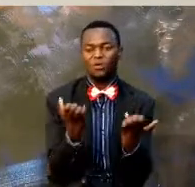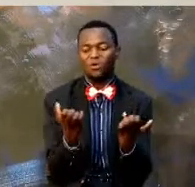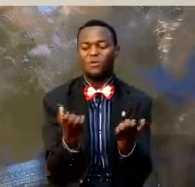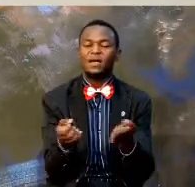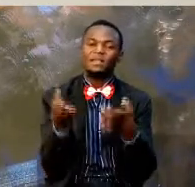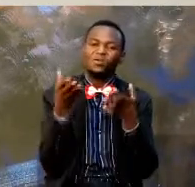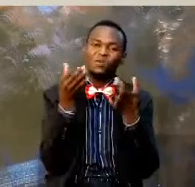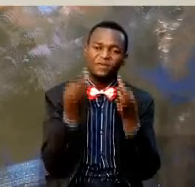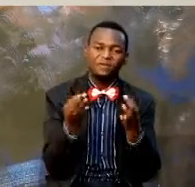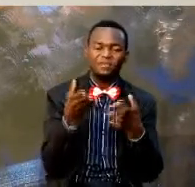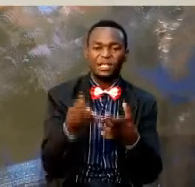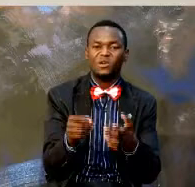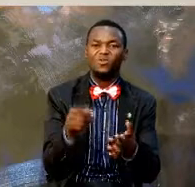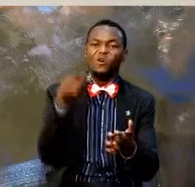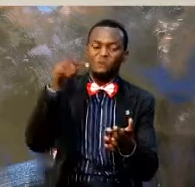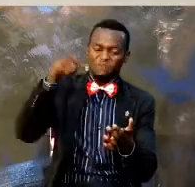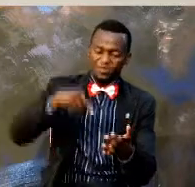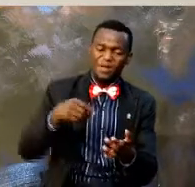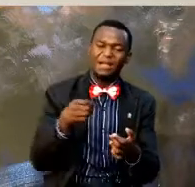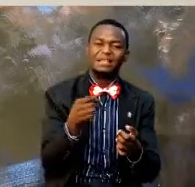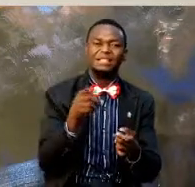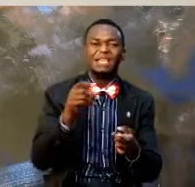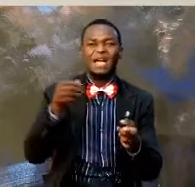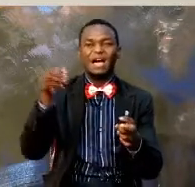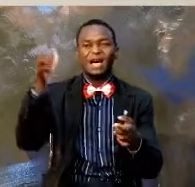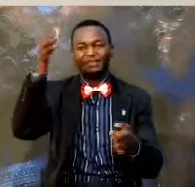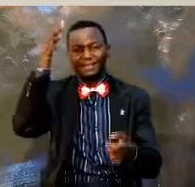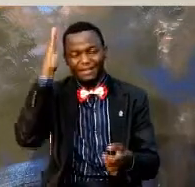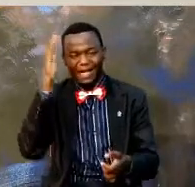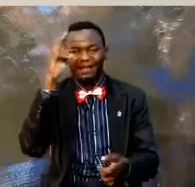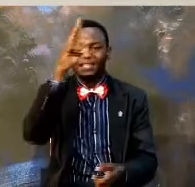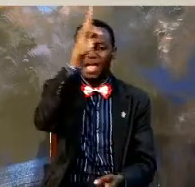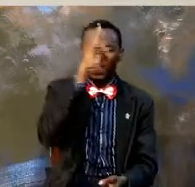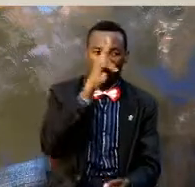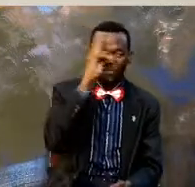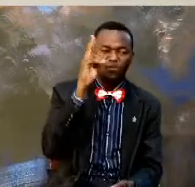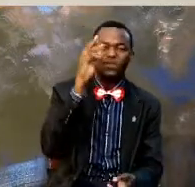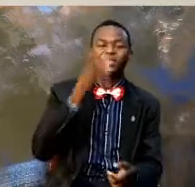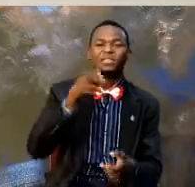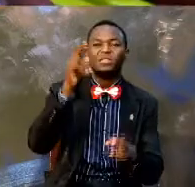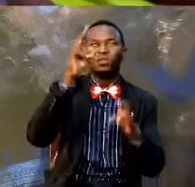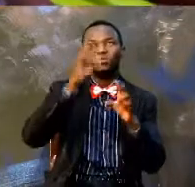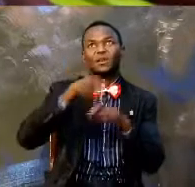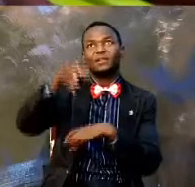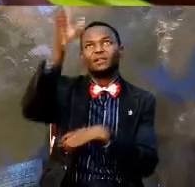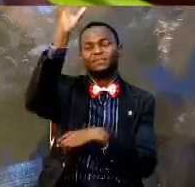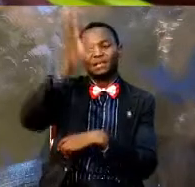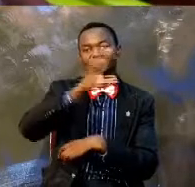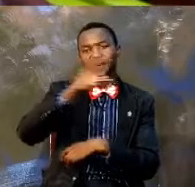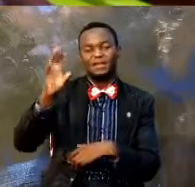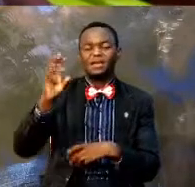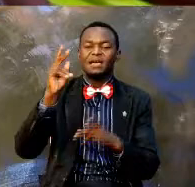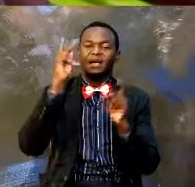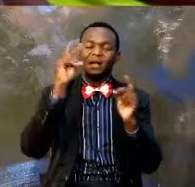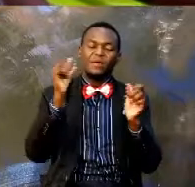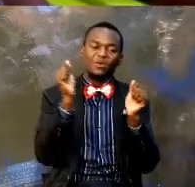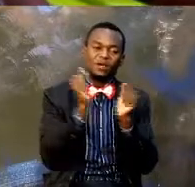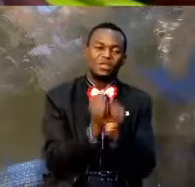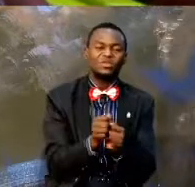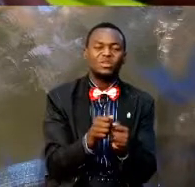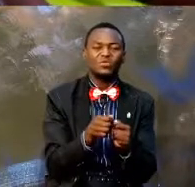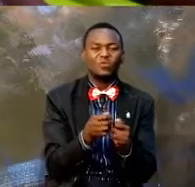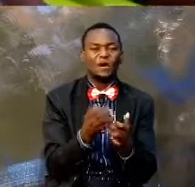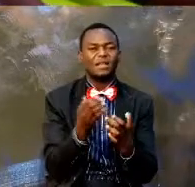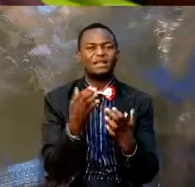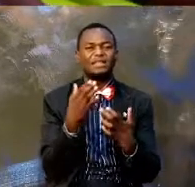leo misumari ya dola ya Kirumi imweke msalabani? Kama kuna kitu kilikuwa na mvuto